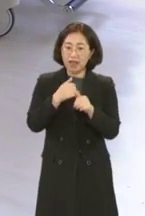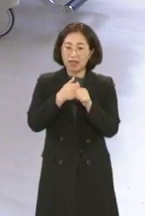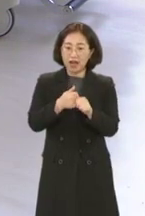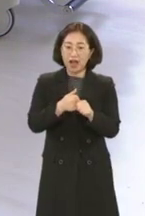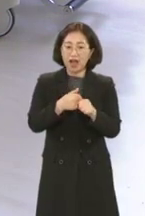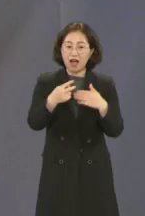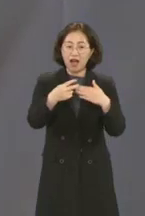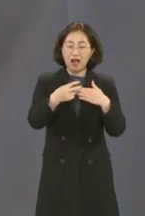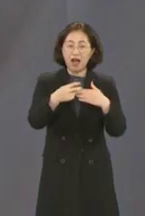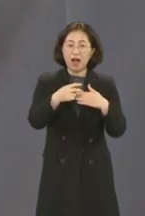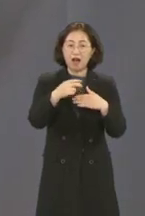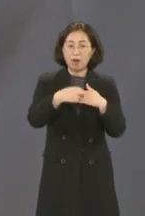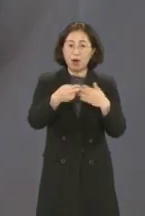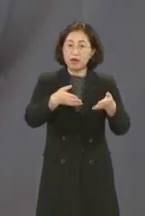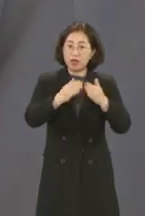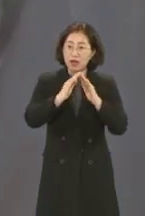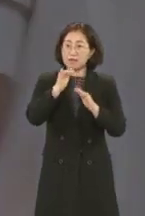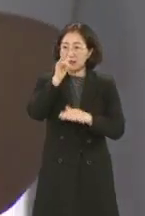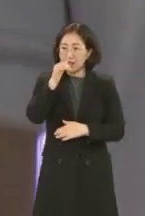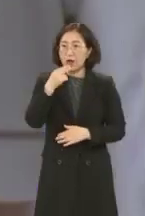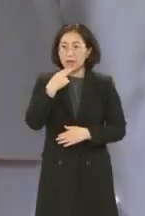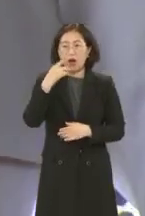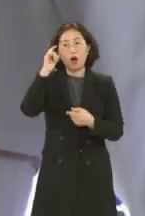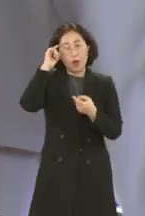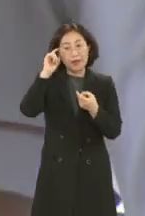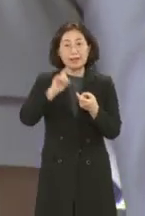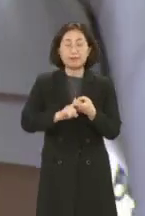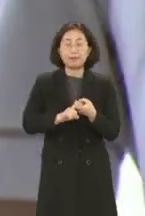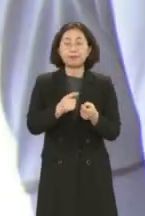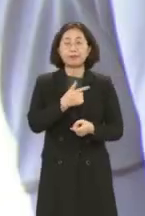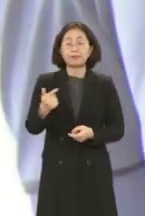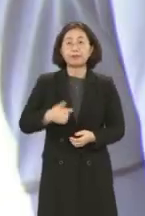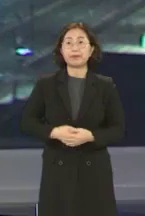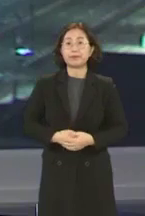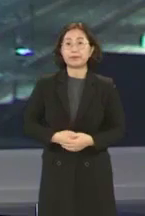관심이 모아지고 있습니다. TJB 이선학입니다.